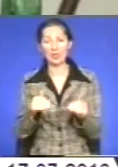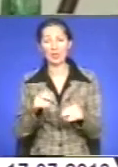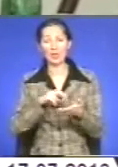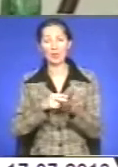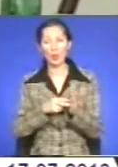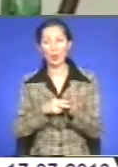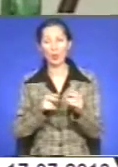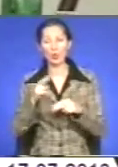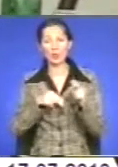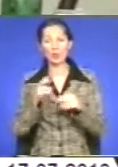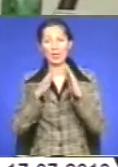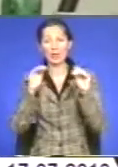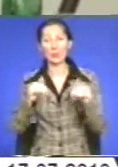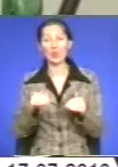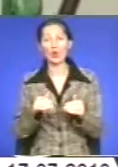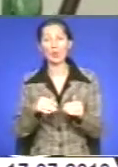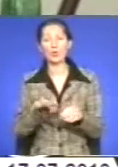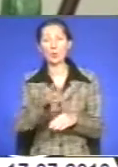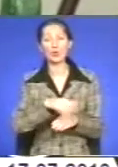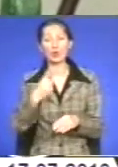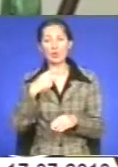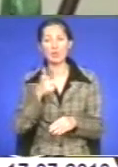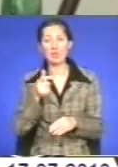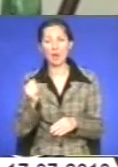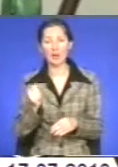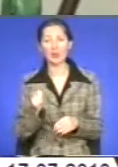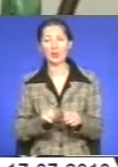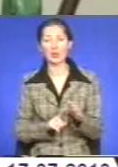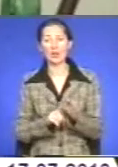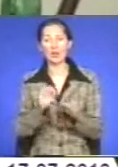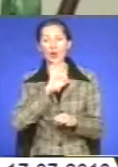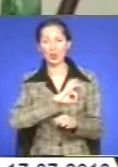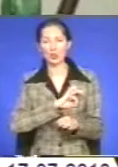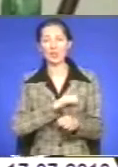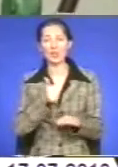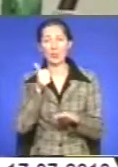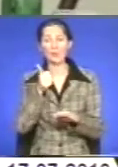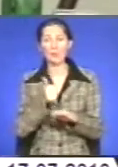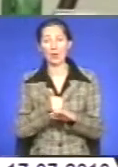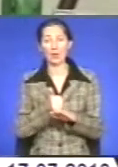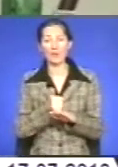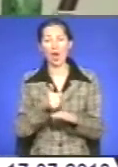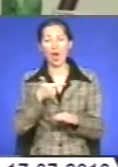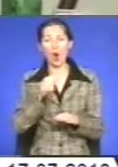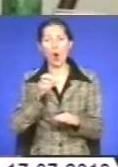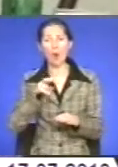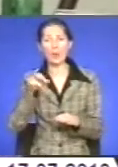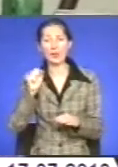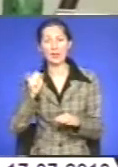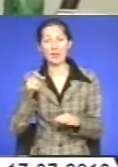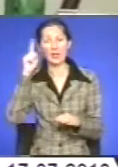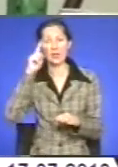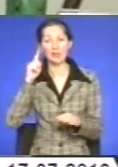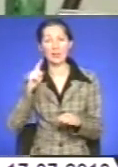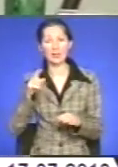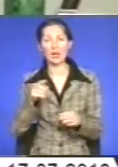комплекс площею 20 гектарів із застосуванням провідних ізраїльських і голландських технологій. Теплиці будуть виробляти 12 тисяч